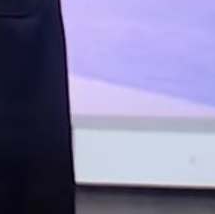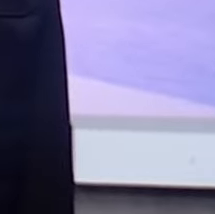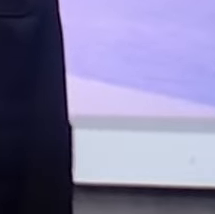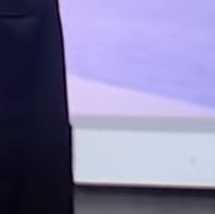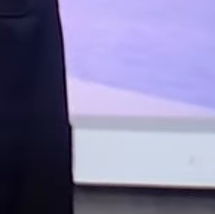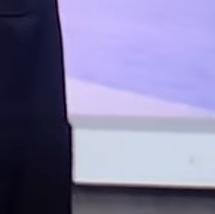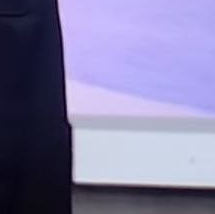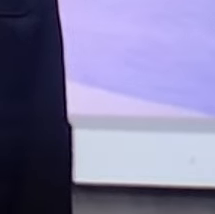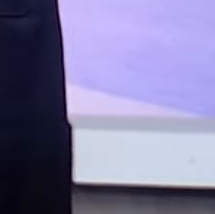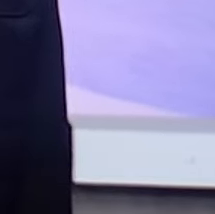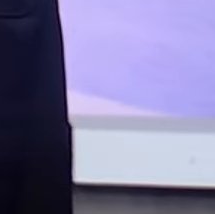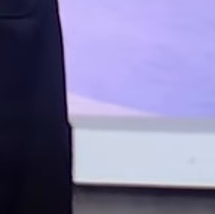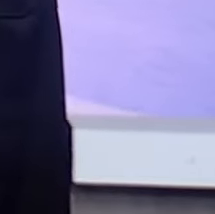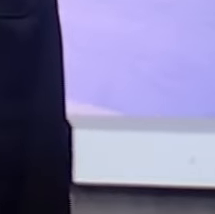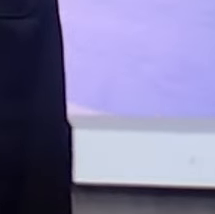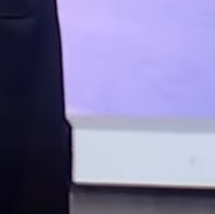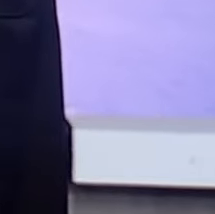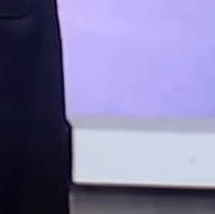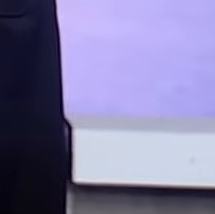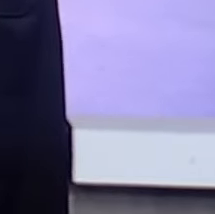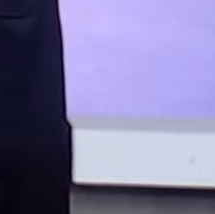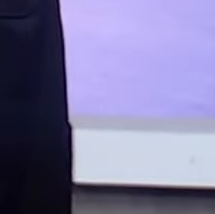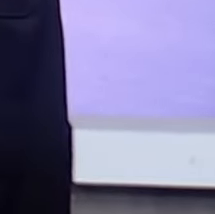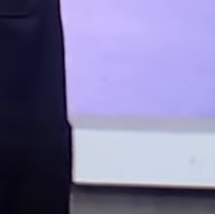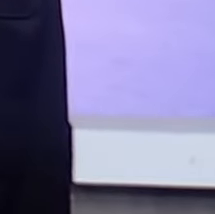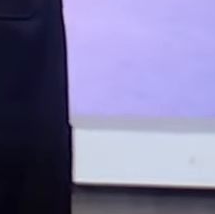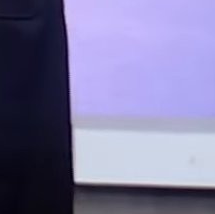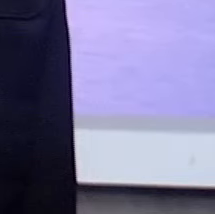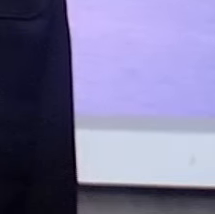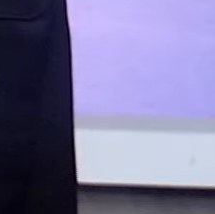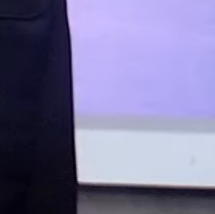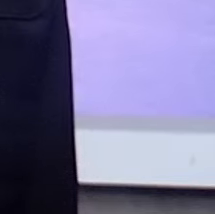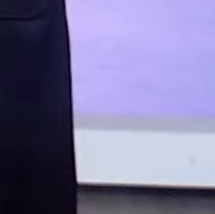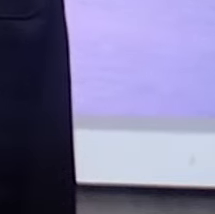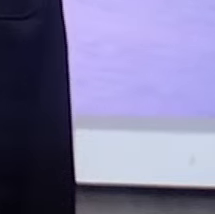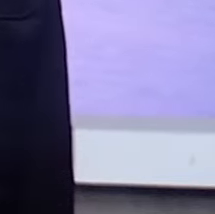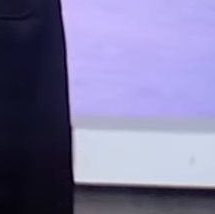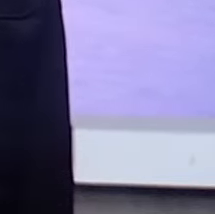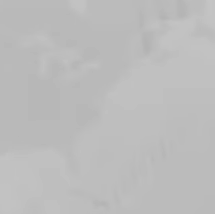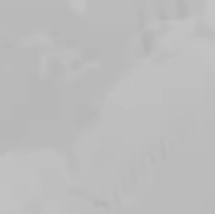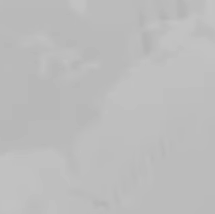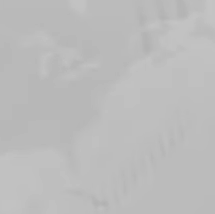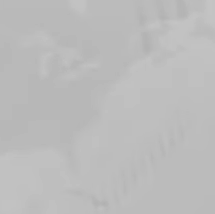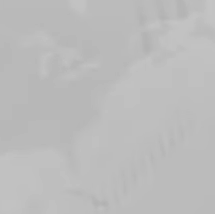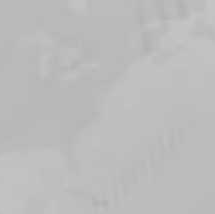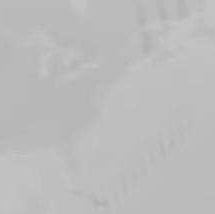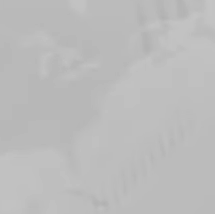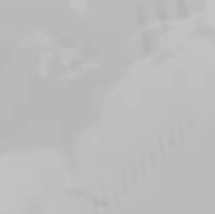samahan niyo kami sa GMA Pinoy TV at sa www.gmanews.tv.